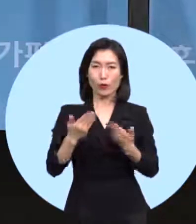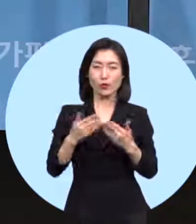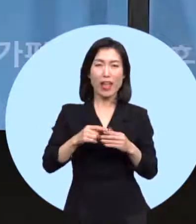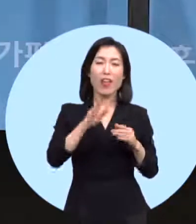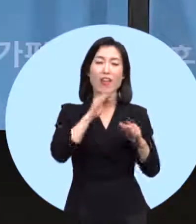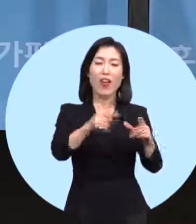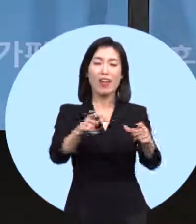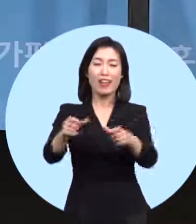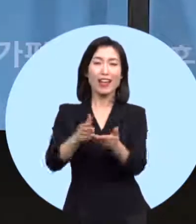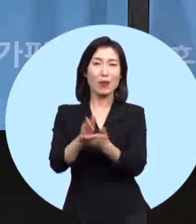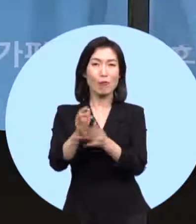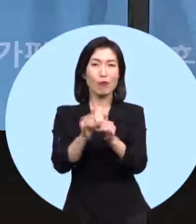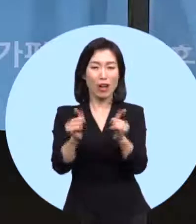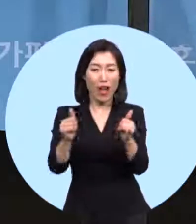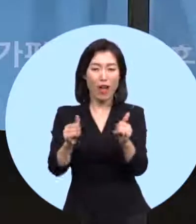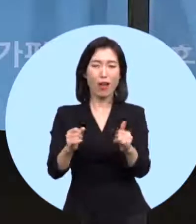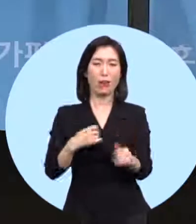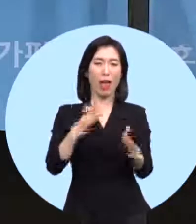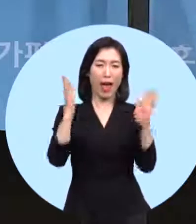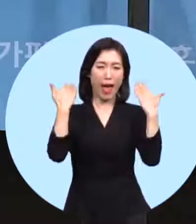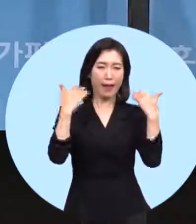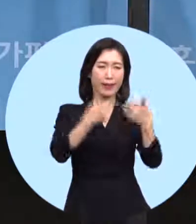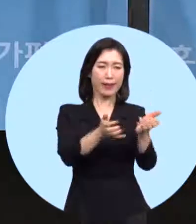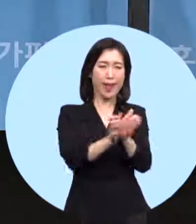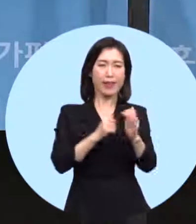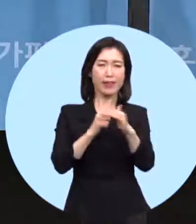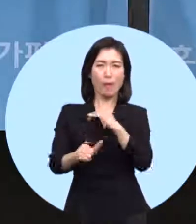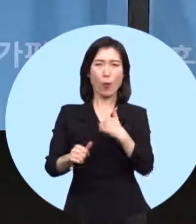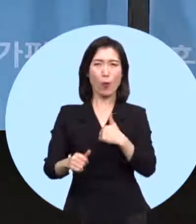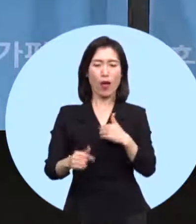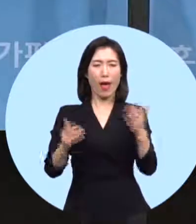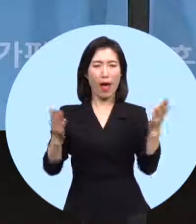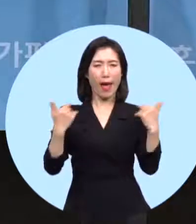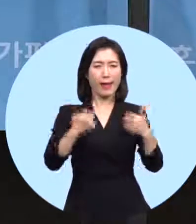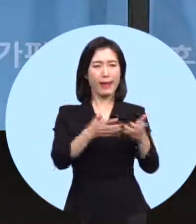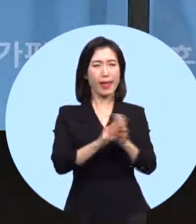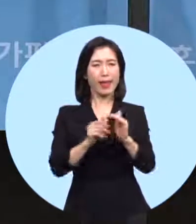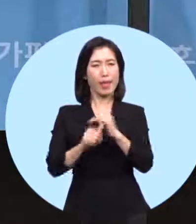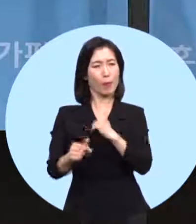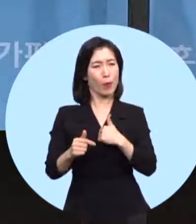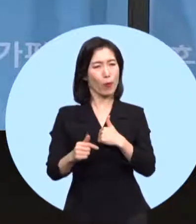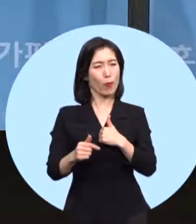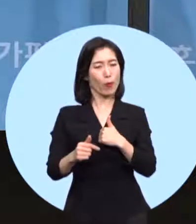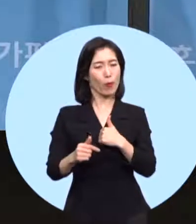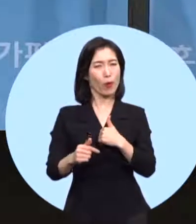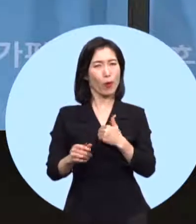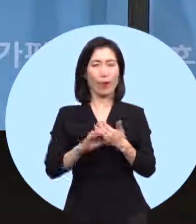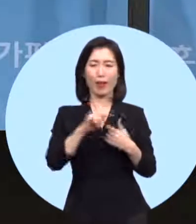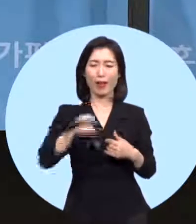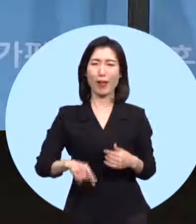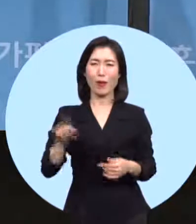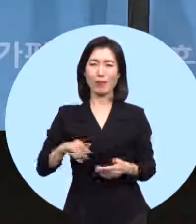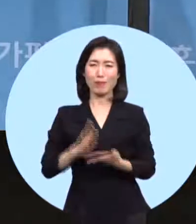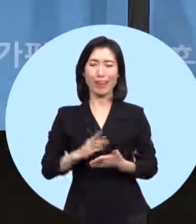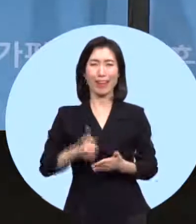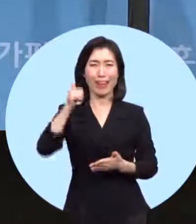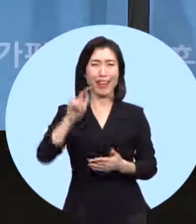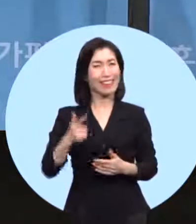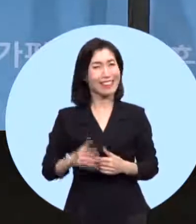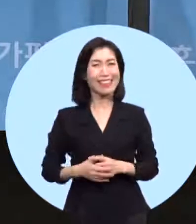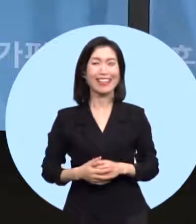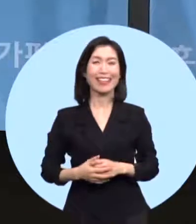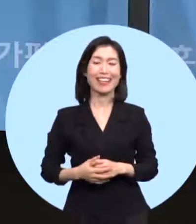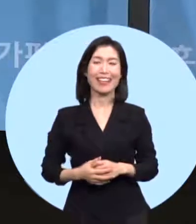현장 전문가에서 학계를 대표한다고 그랬는데 제가 학계를 대표하려면 이 자리에 있지 않아야 되지 않나라는 생각을